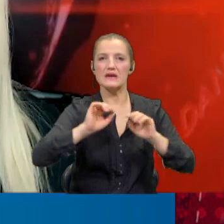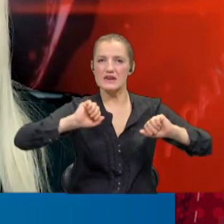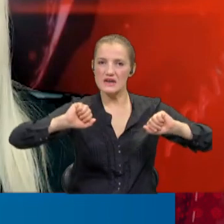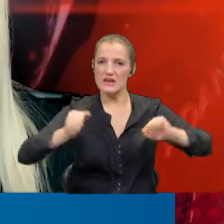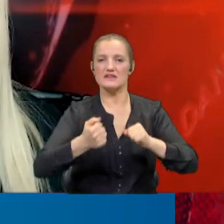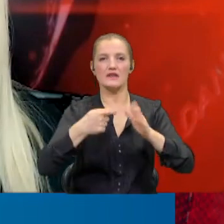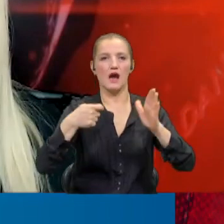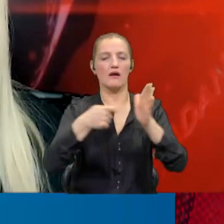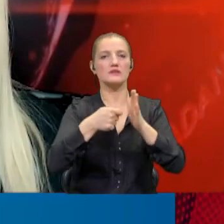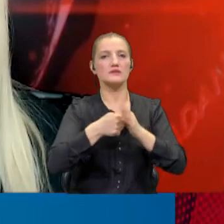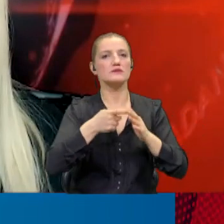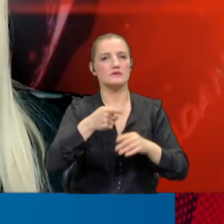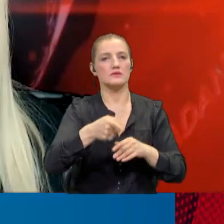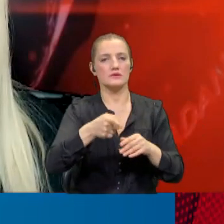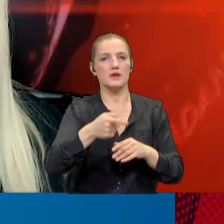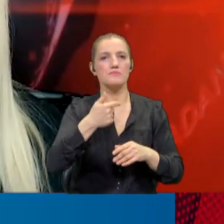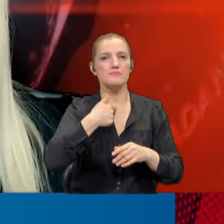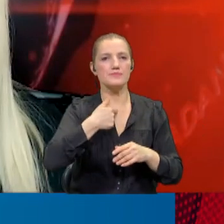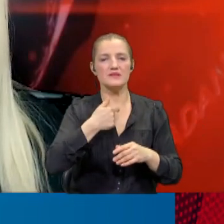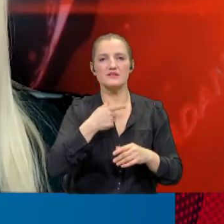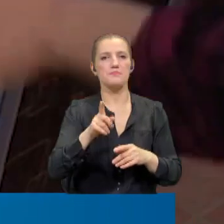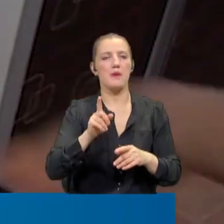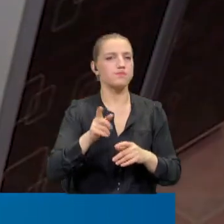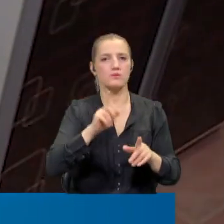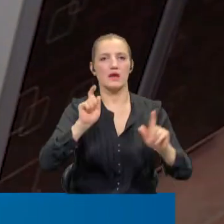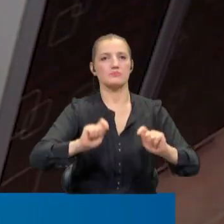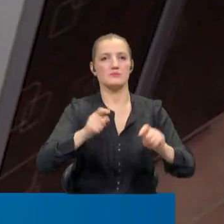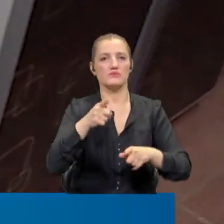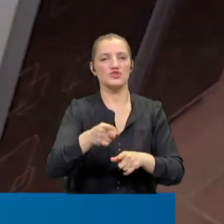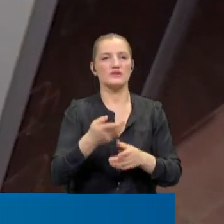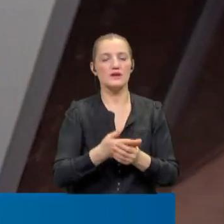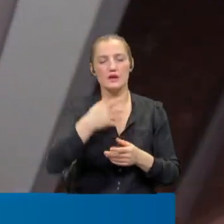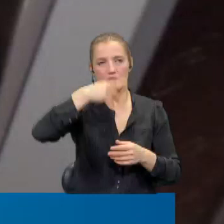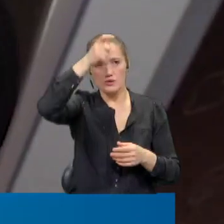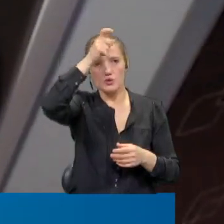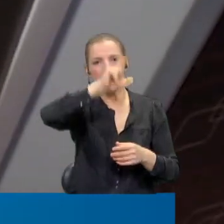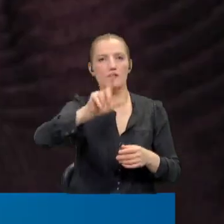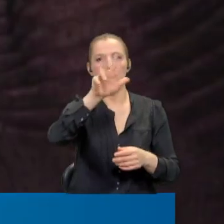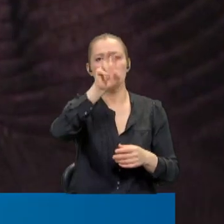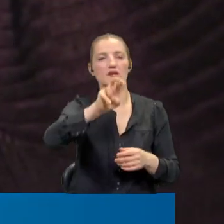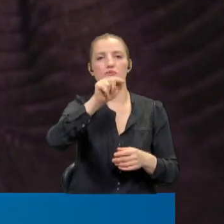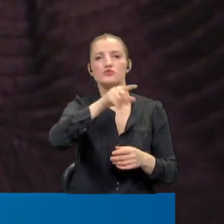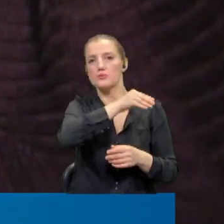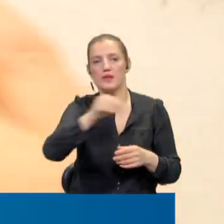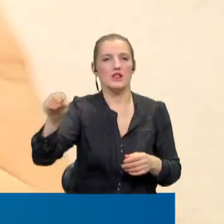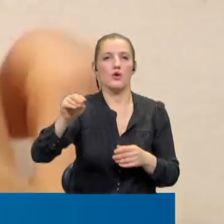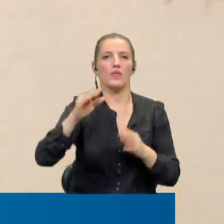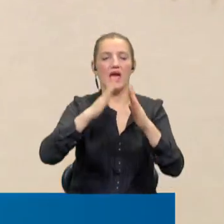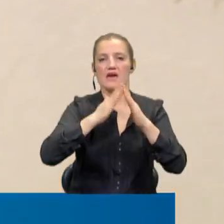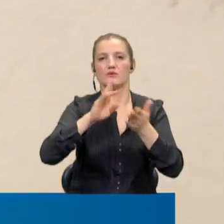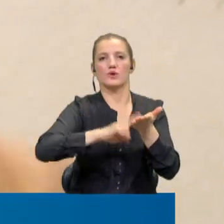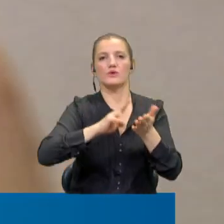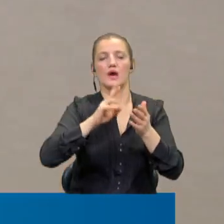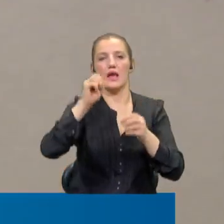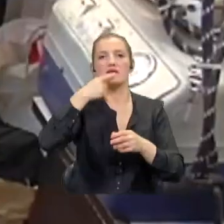adı altında doğrudan doğruya bizim suistimal edilmemiştir Türkiye'deki 38 buçuk milyon hane elektrik abonesi